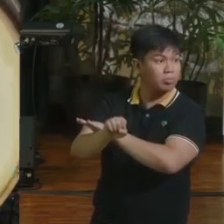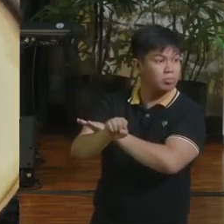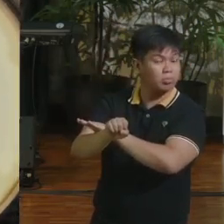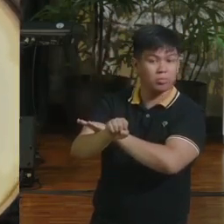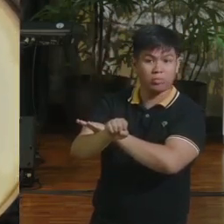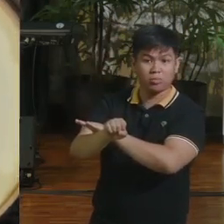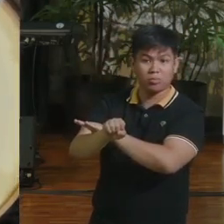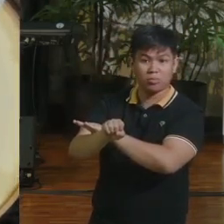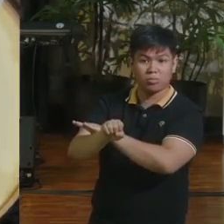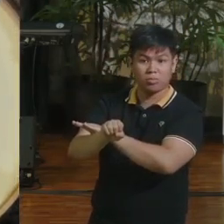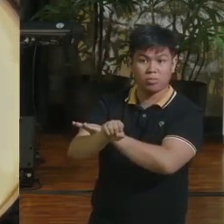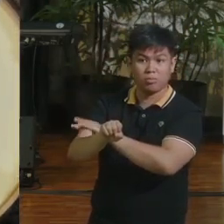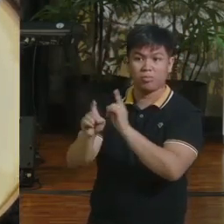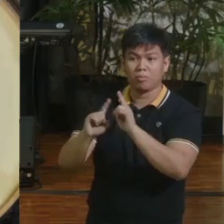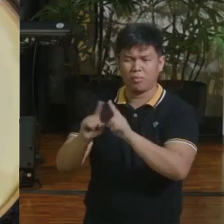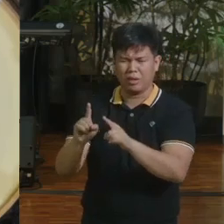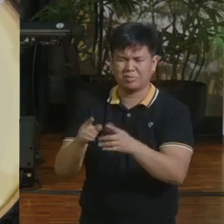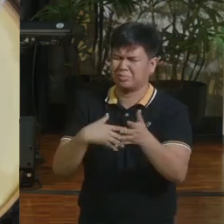Sabi ko, salamat na lang.